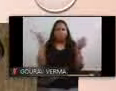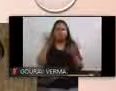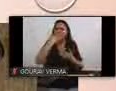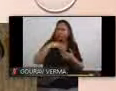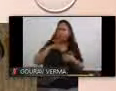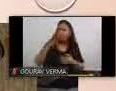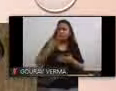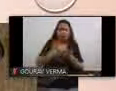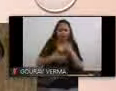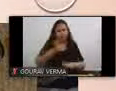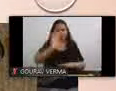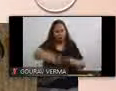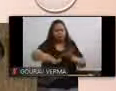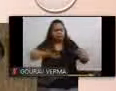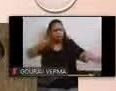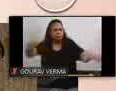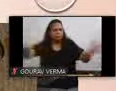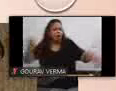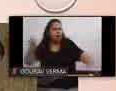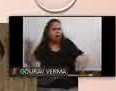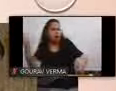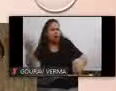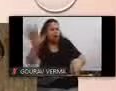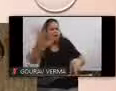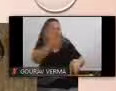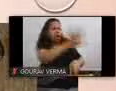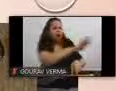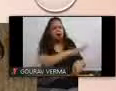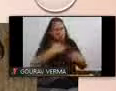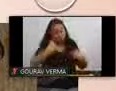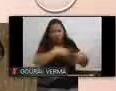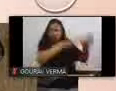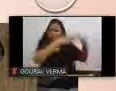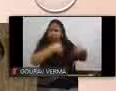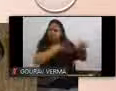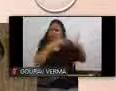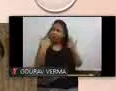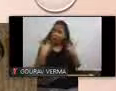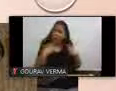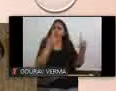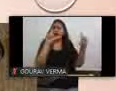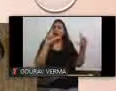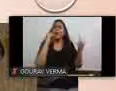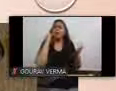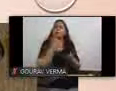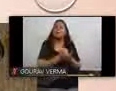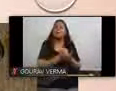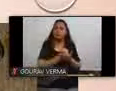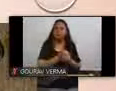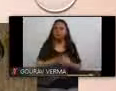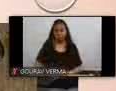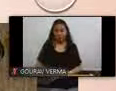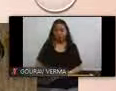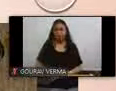डालनी है, एक्सप्लोर करने की आदत डालनी है, तभी तो वो तैयार होंगे. नेक्स्ट.